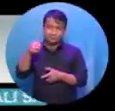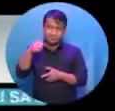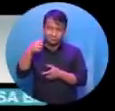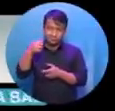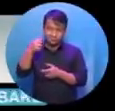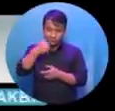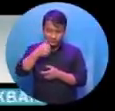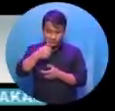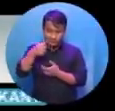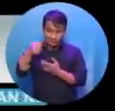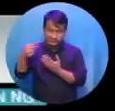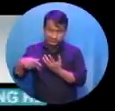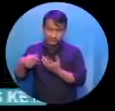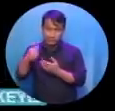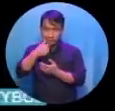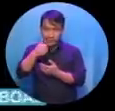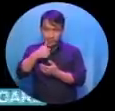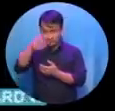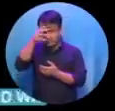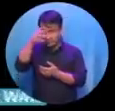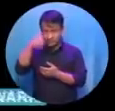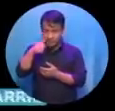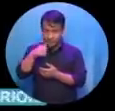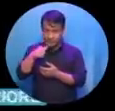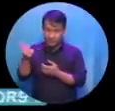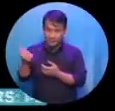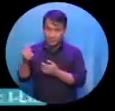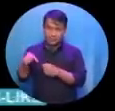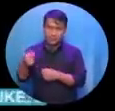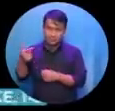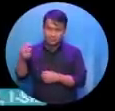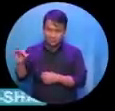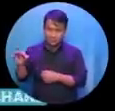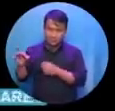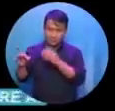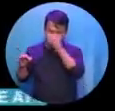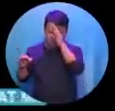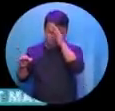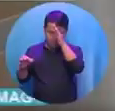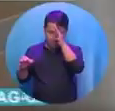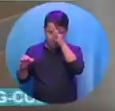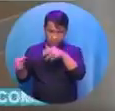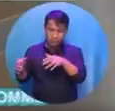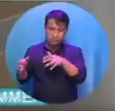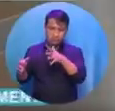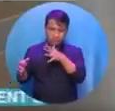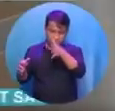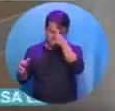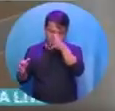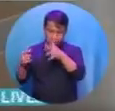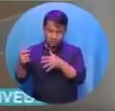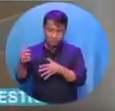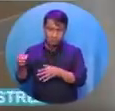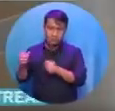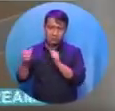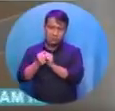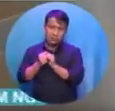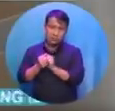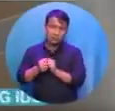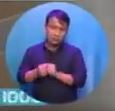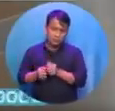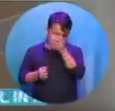nung kabit? Opo. Aso nandun yung tatay ng kabit? Nanay, tatay? Opo. Ano